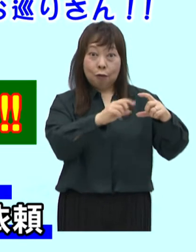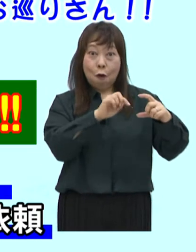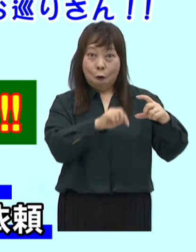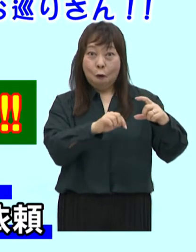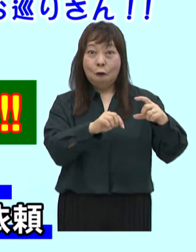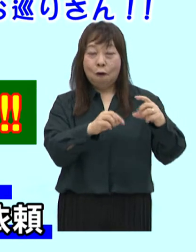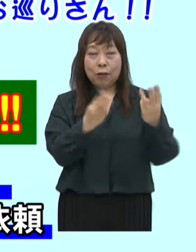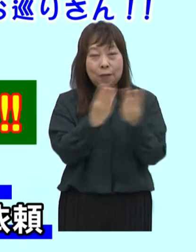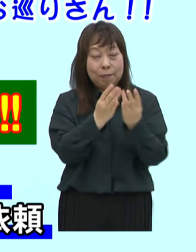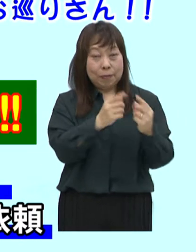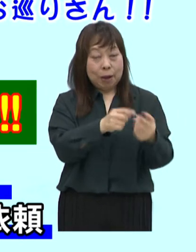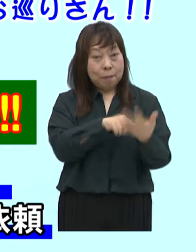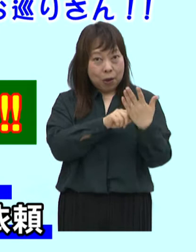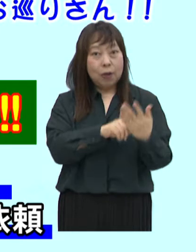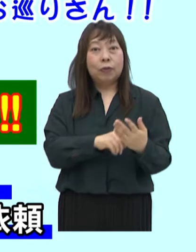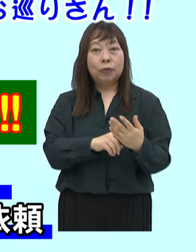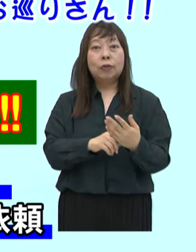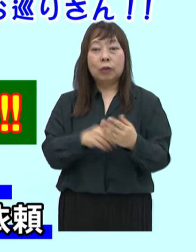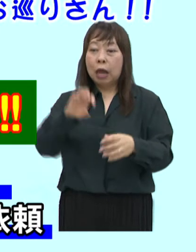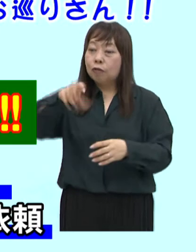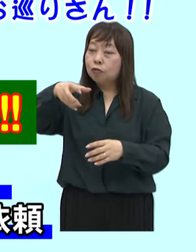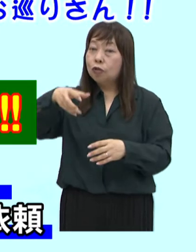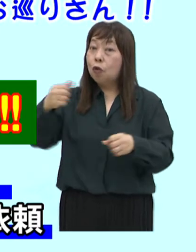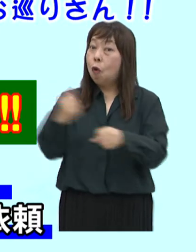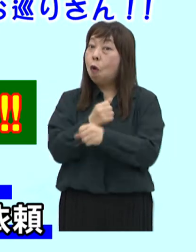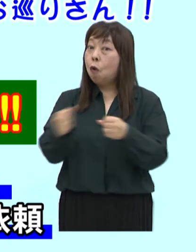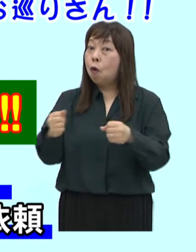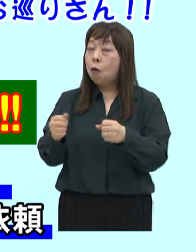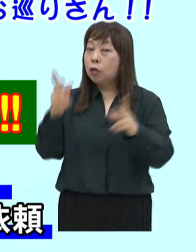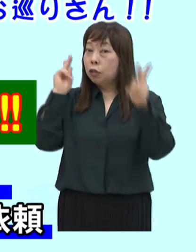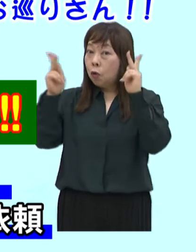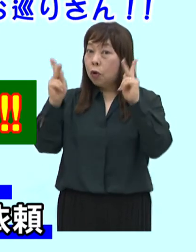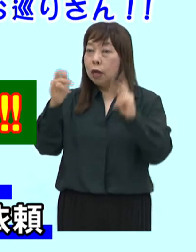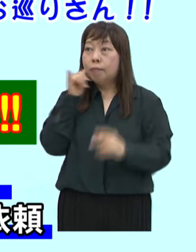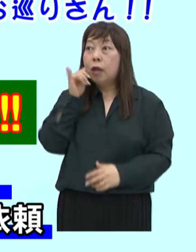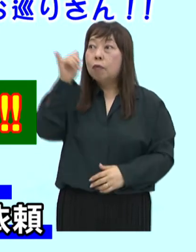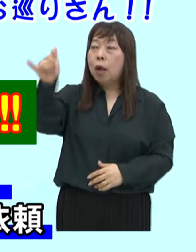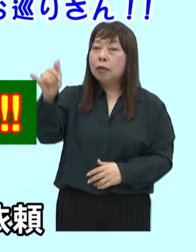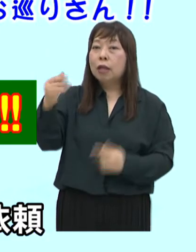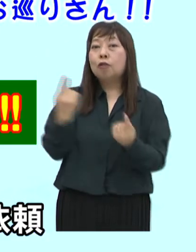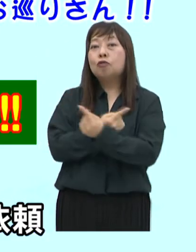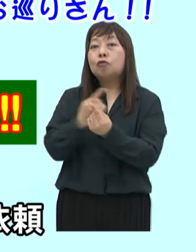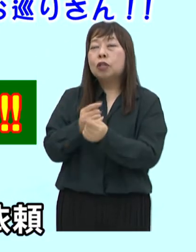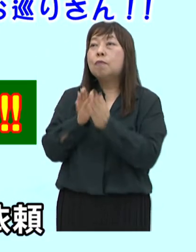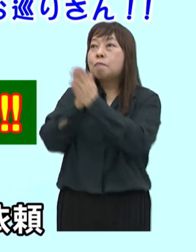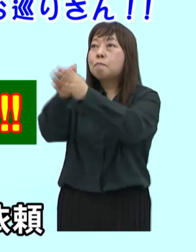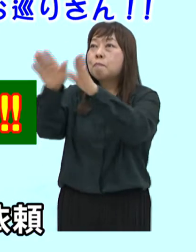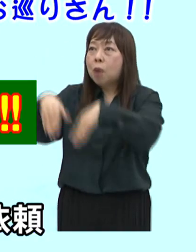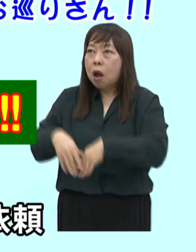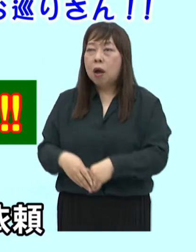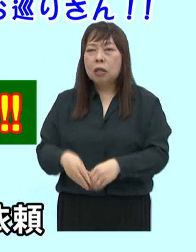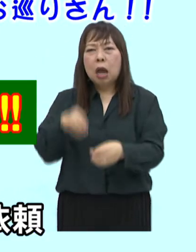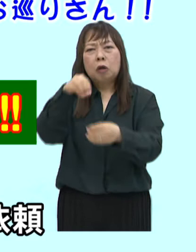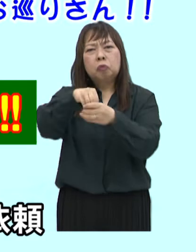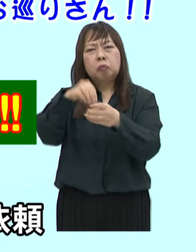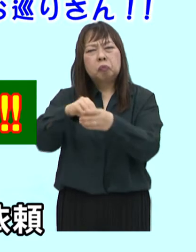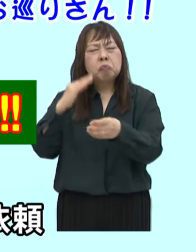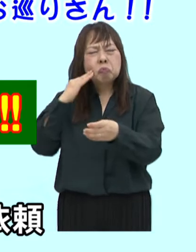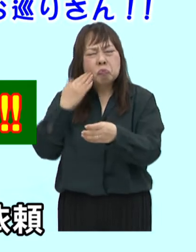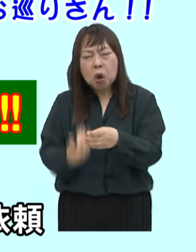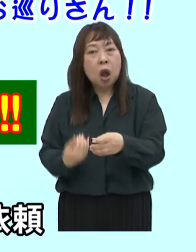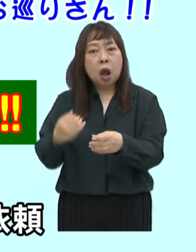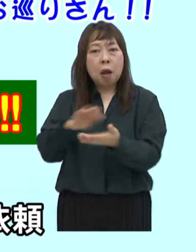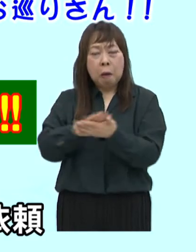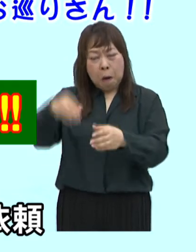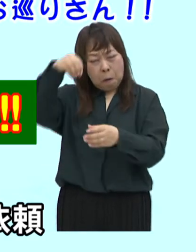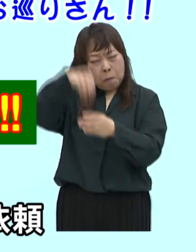た水道工事業者に電話をかけて修理を依頼したところ、詰まりがひどく高圧洗浄し